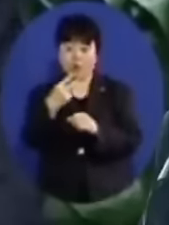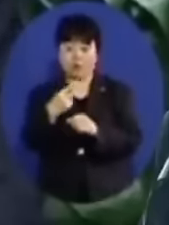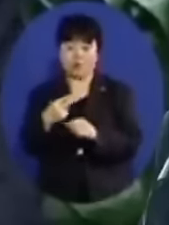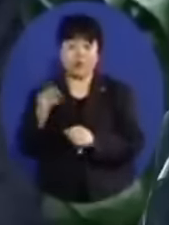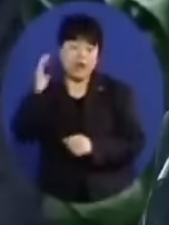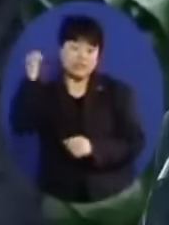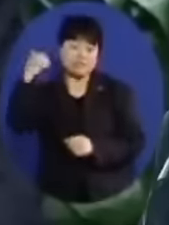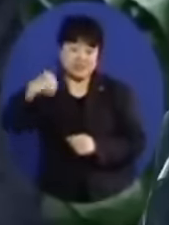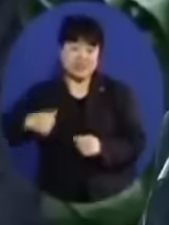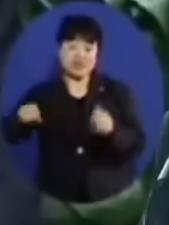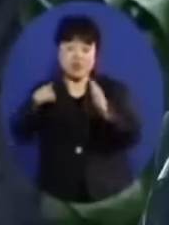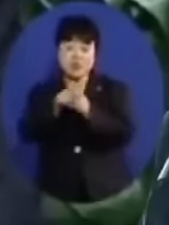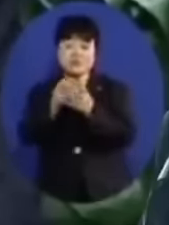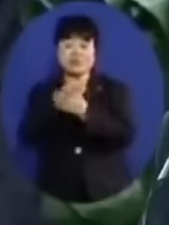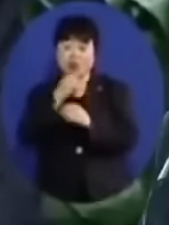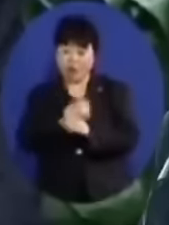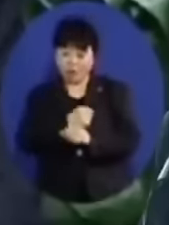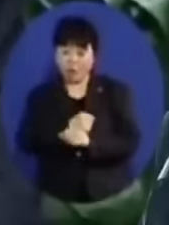김정일을 위해서도 기도해야 되고